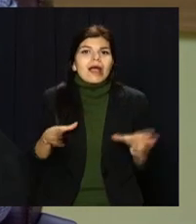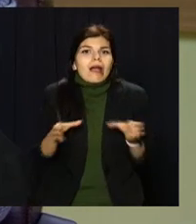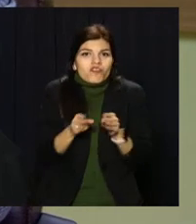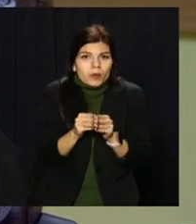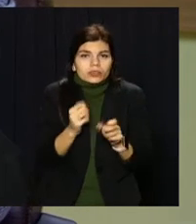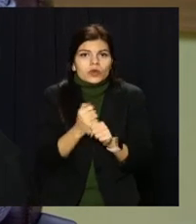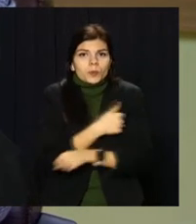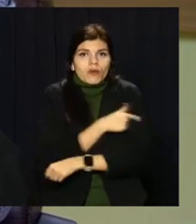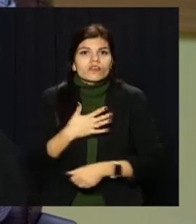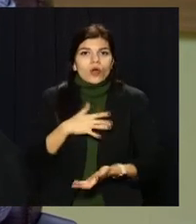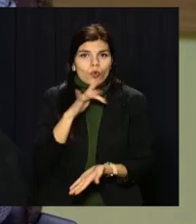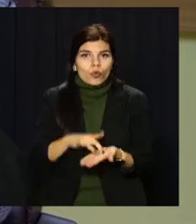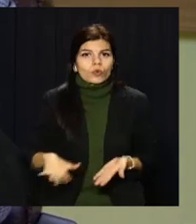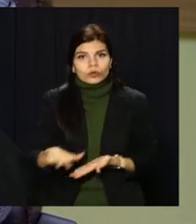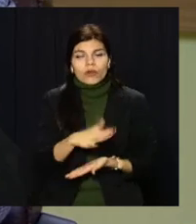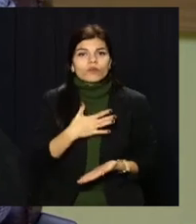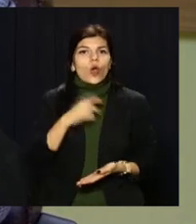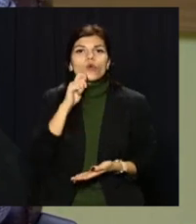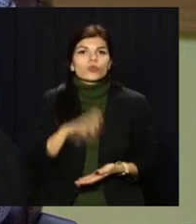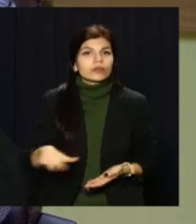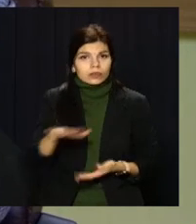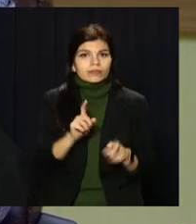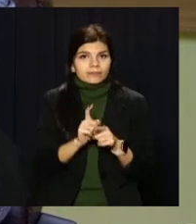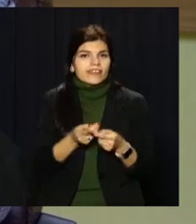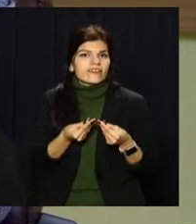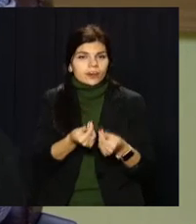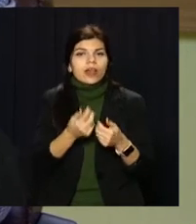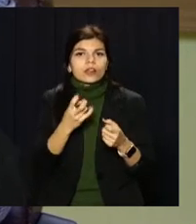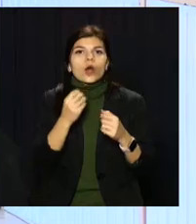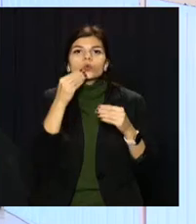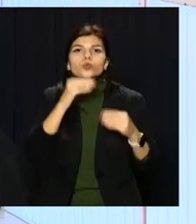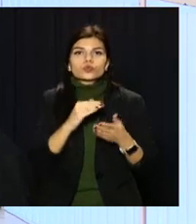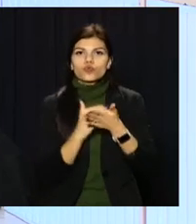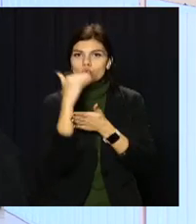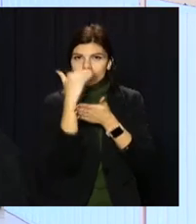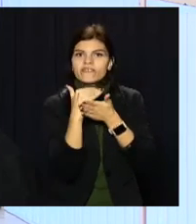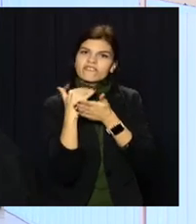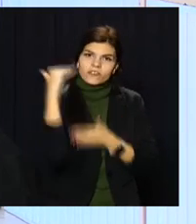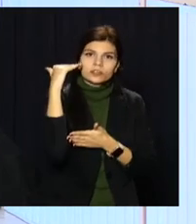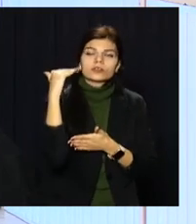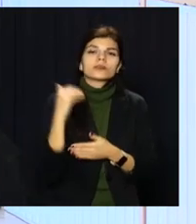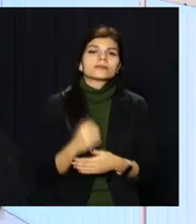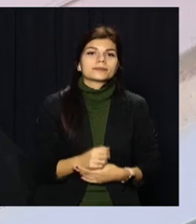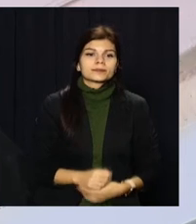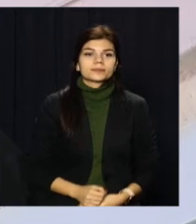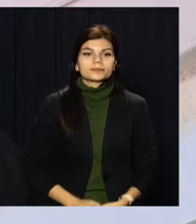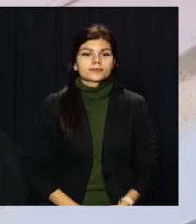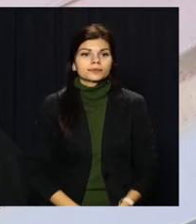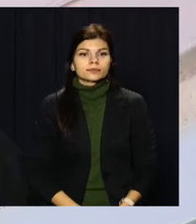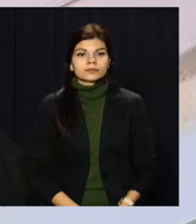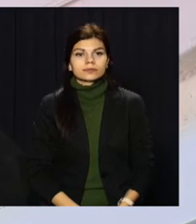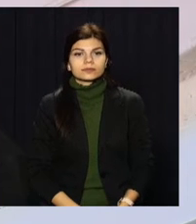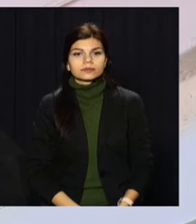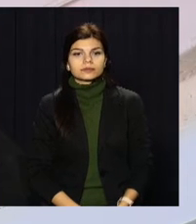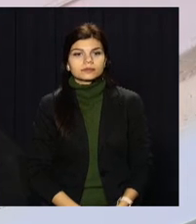місті і в нашій країні на сучасному і достатньо таки високому рівні. Альона Вітрова, Ірада Акімова, Максим Олещенко, Open News,